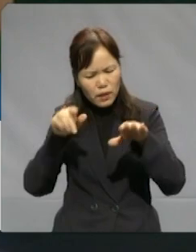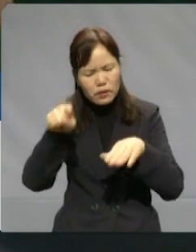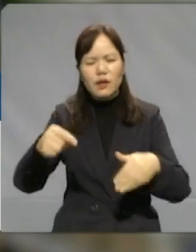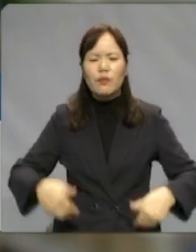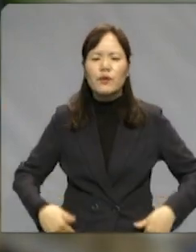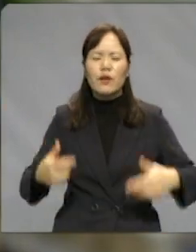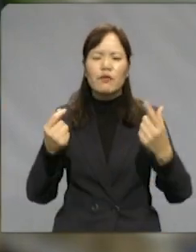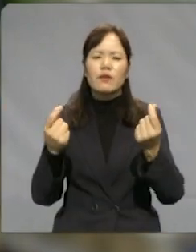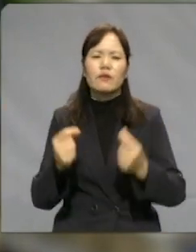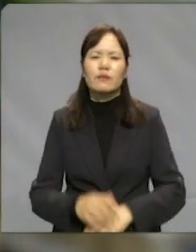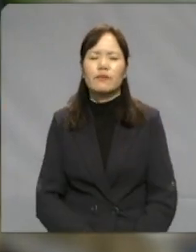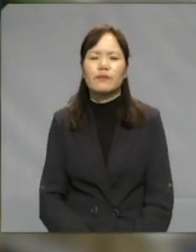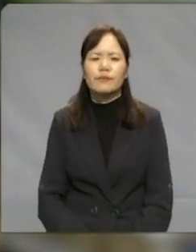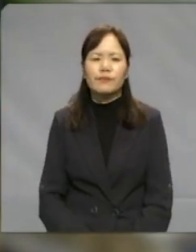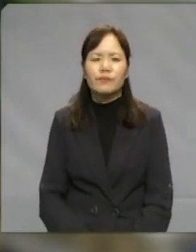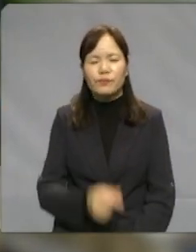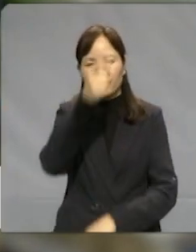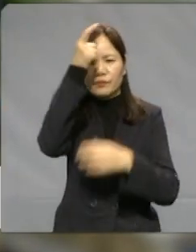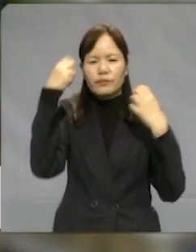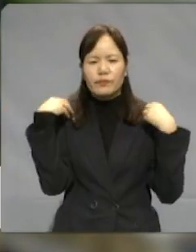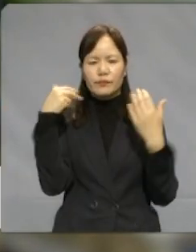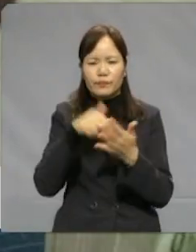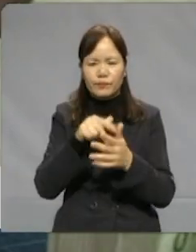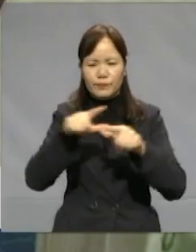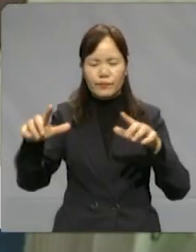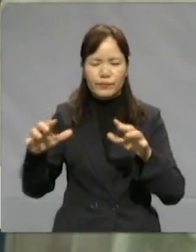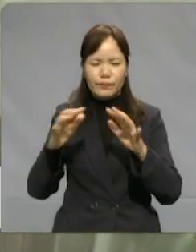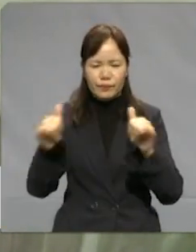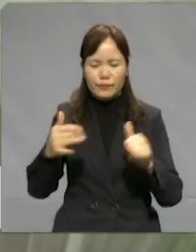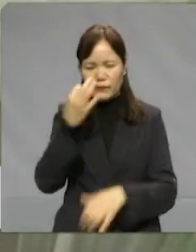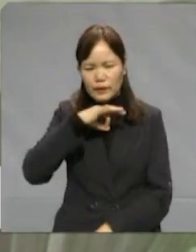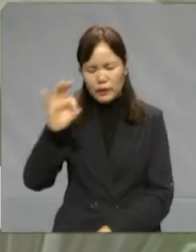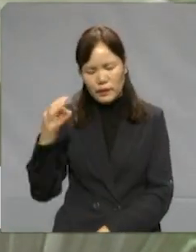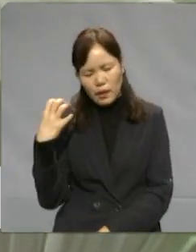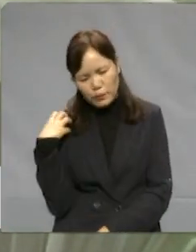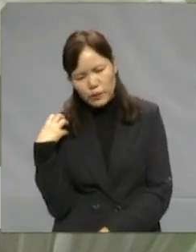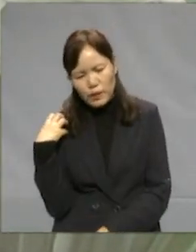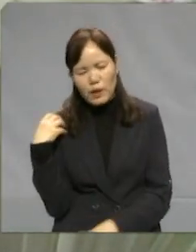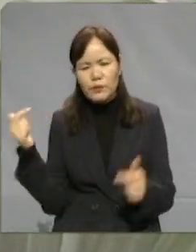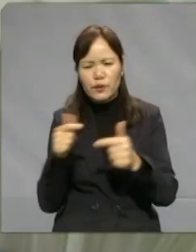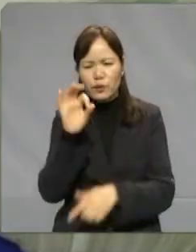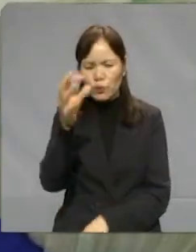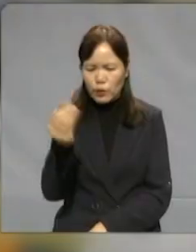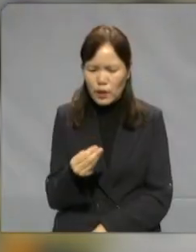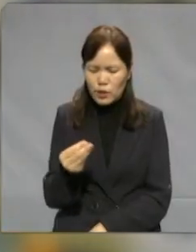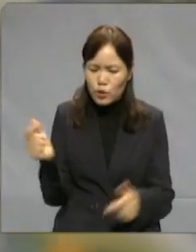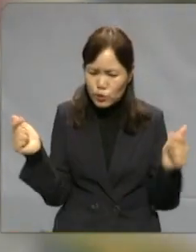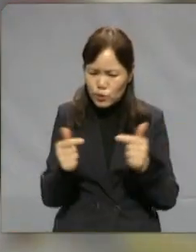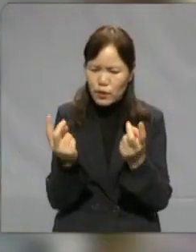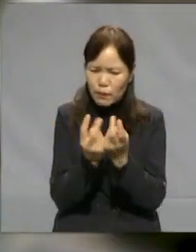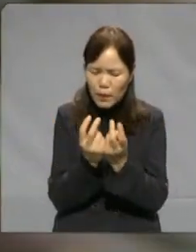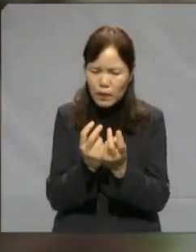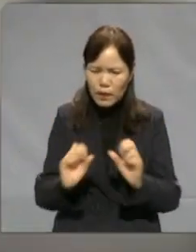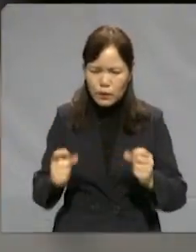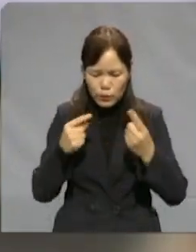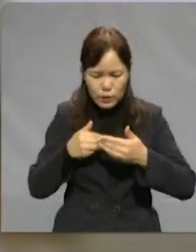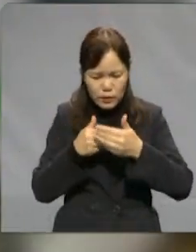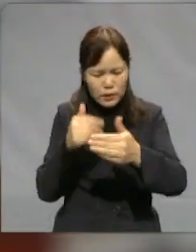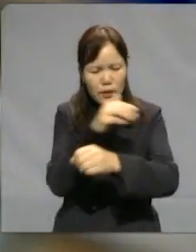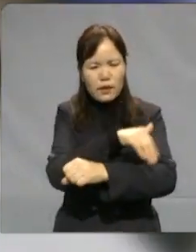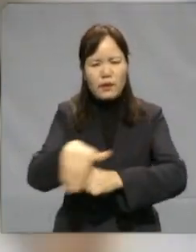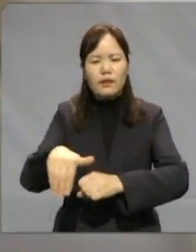것으로 생각됩니다 정부는 서민들의 이자부담 경감과 대출을 줄이는 방안을 동시에 진행해 나갈 계획입니다